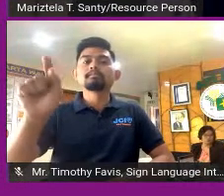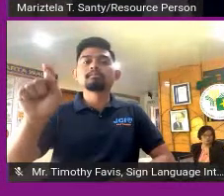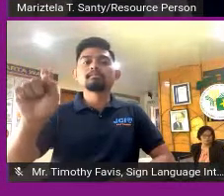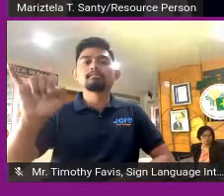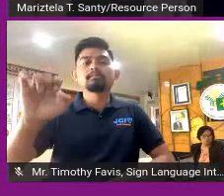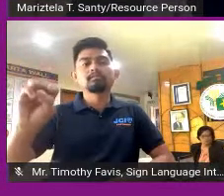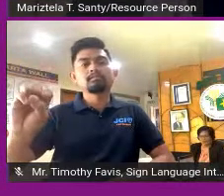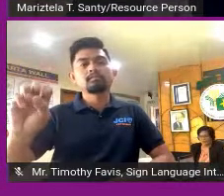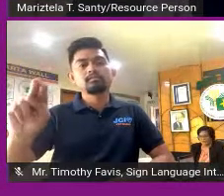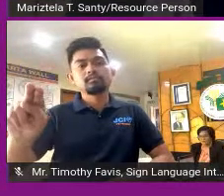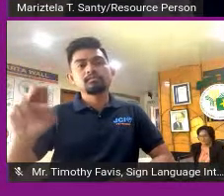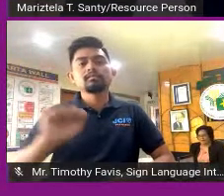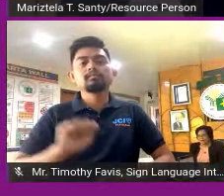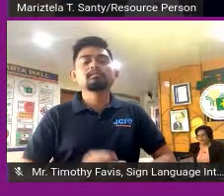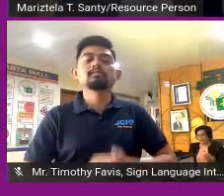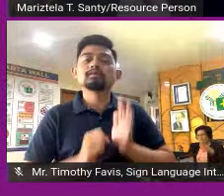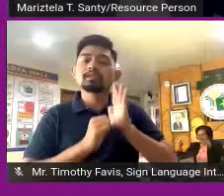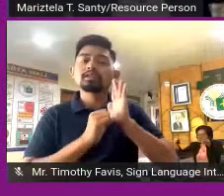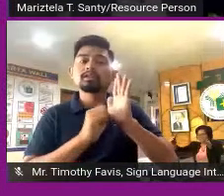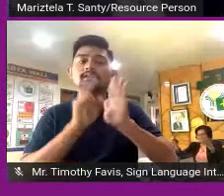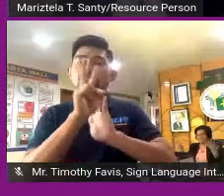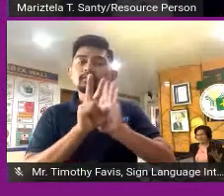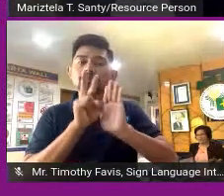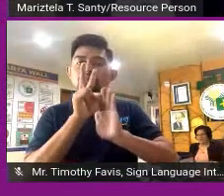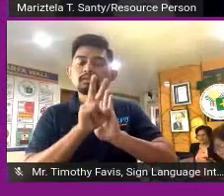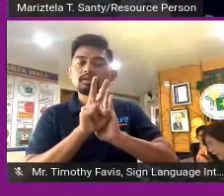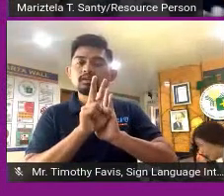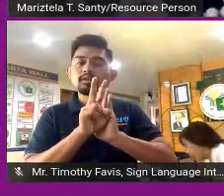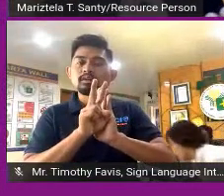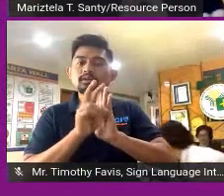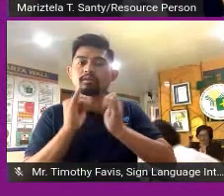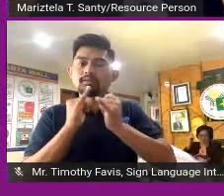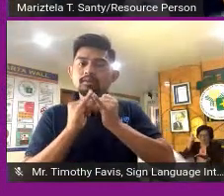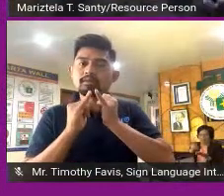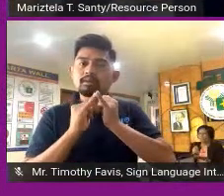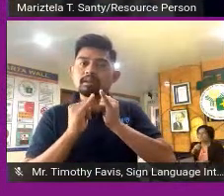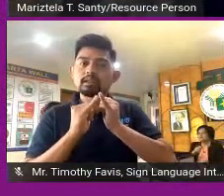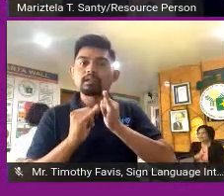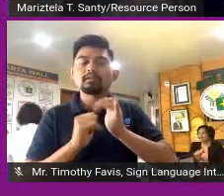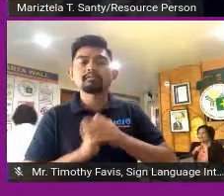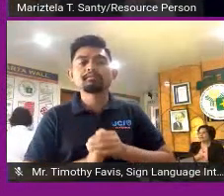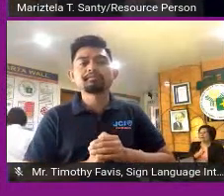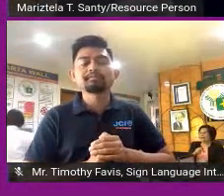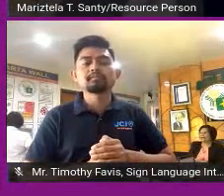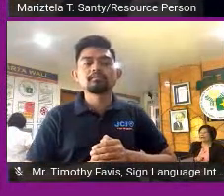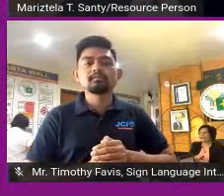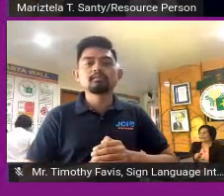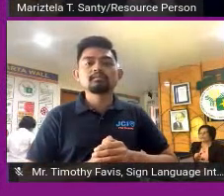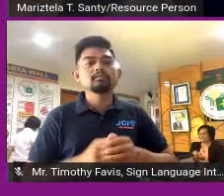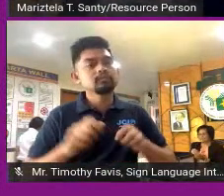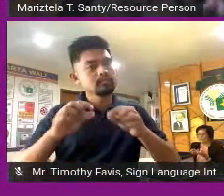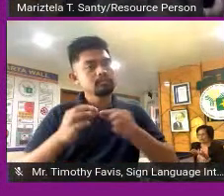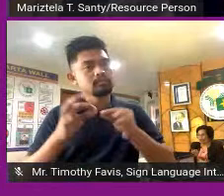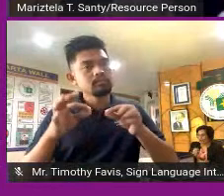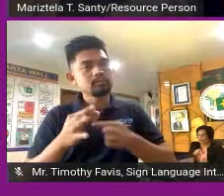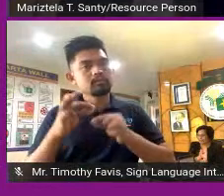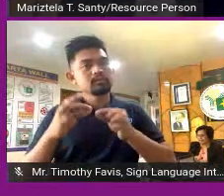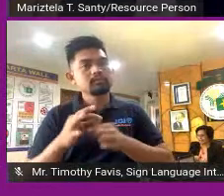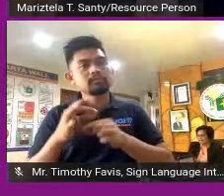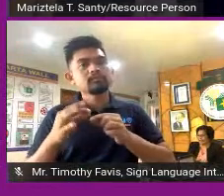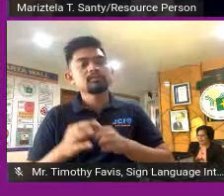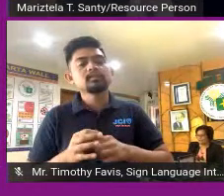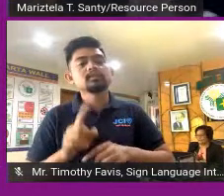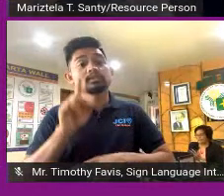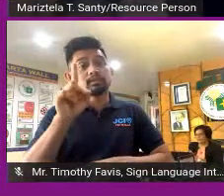sa video. At the end of the day, yung babae na nananahi, isang coin